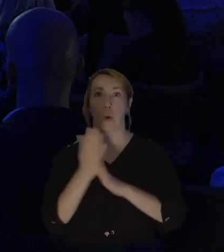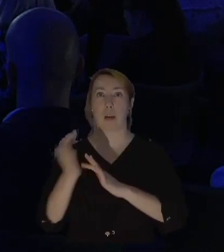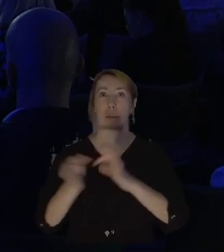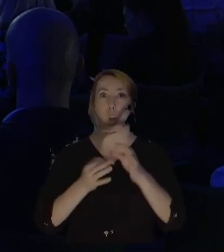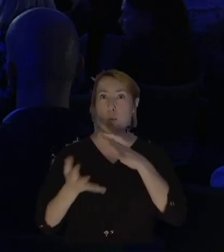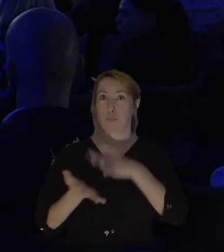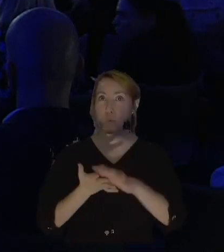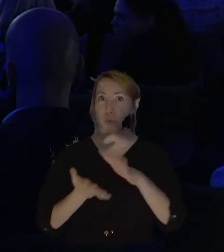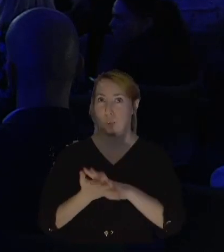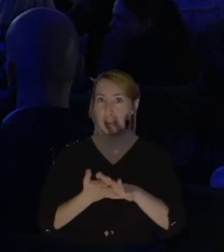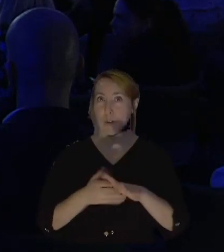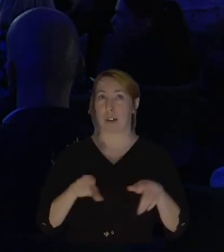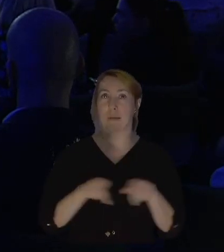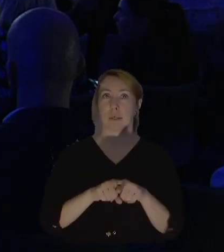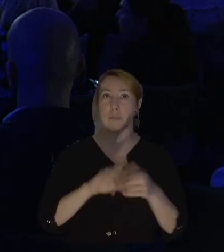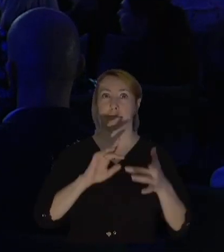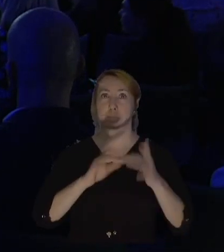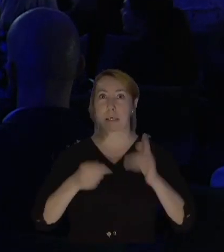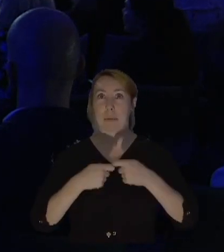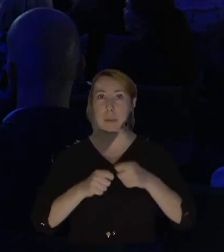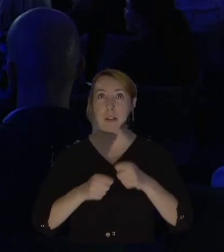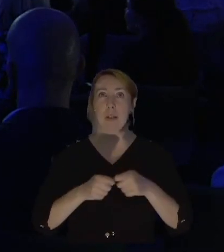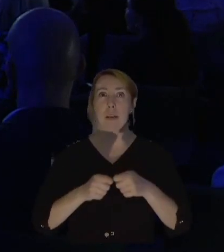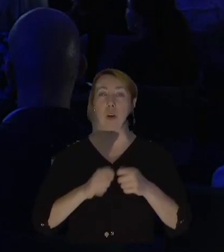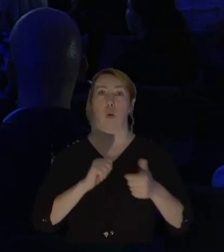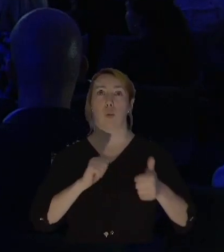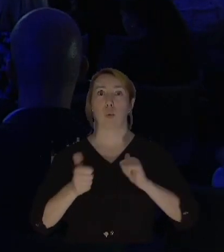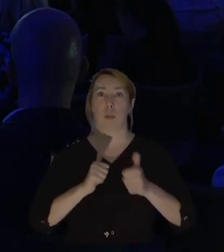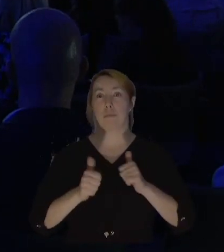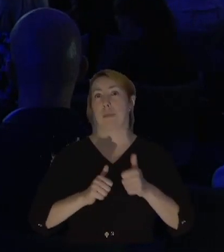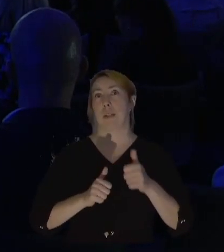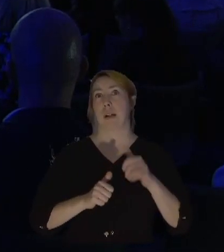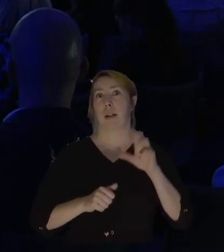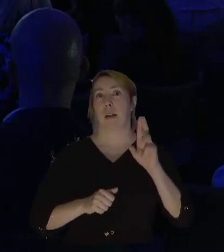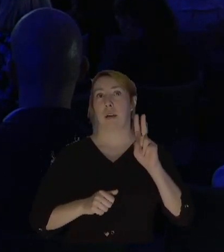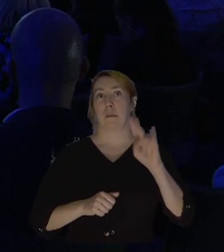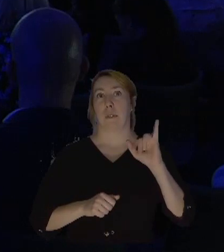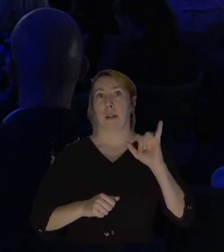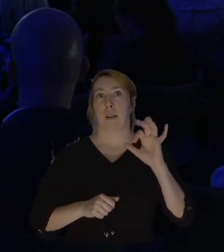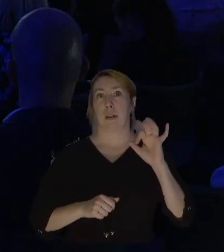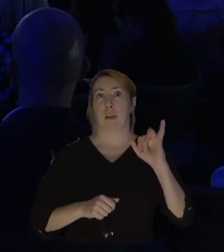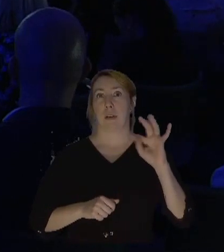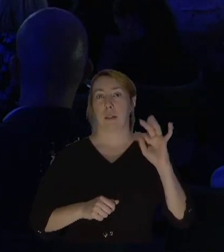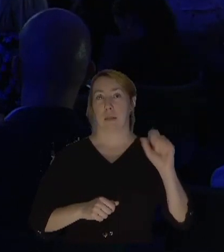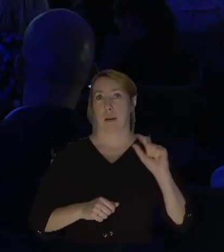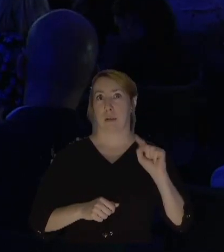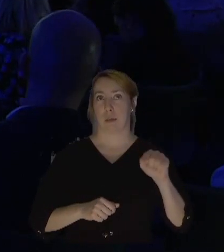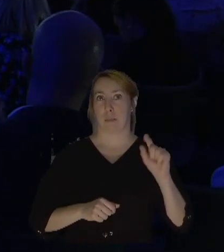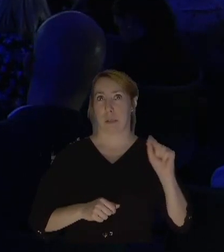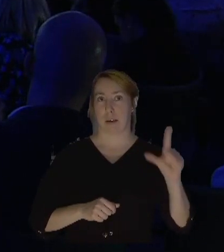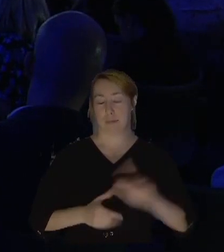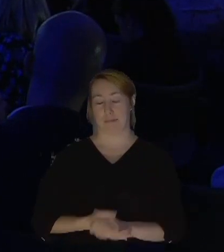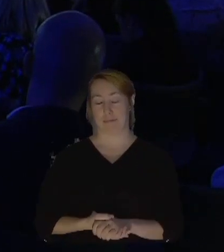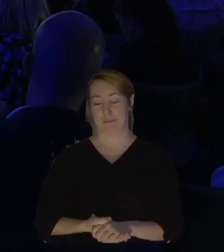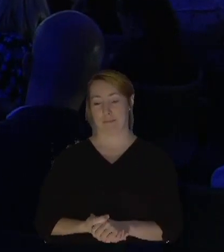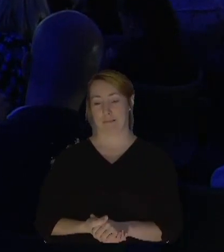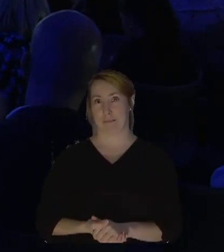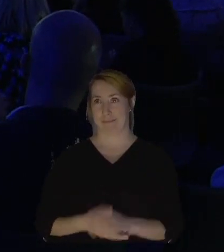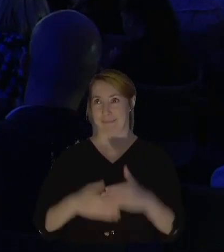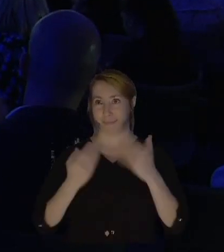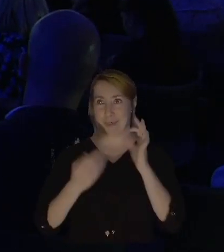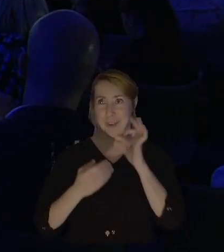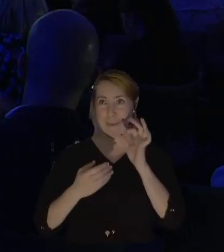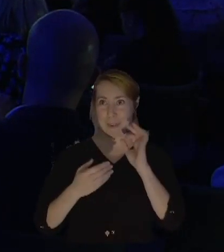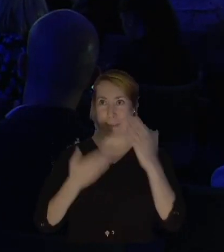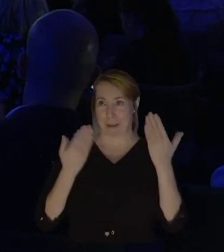Brudu oraz portalu sprzedażowego turystyki Visite.pl. Dzień dobry, brawa. Witam